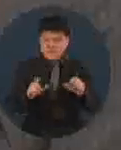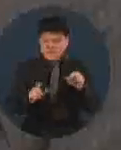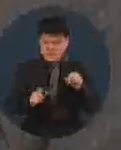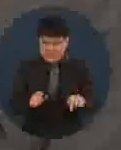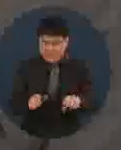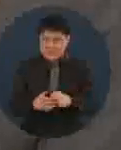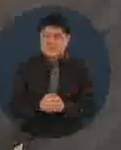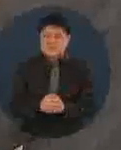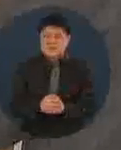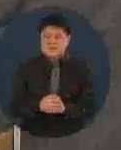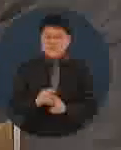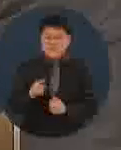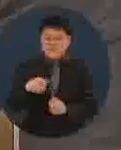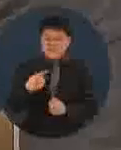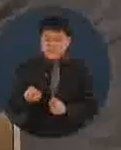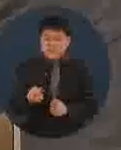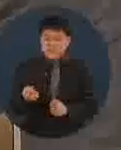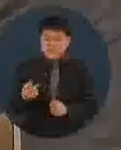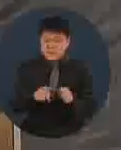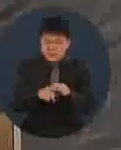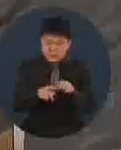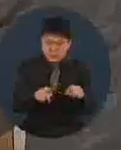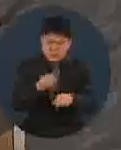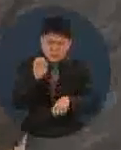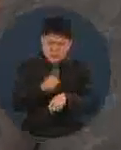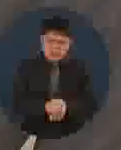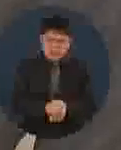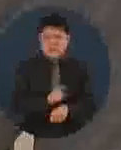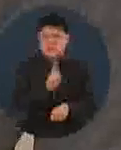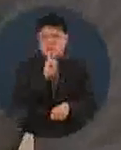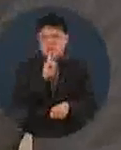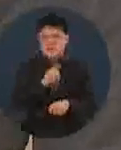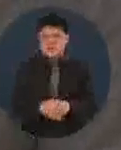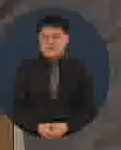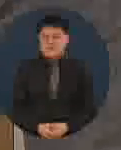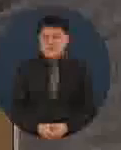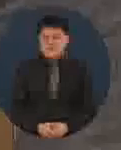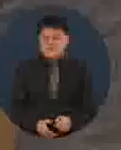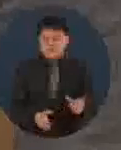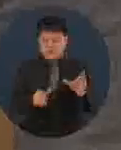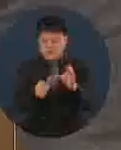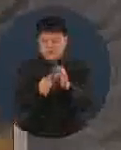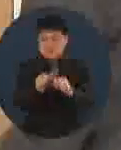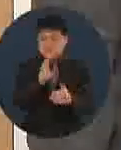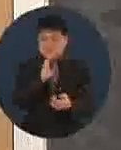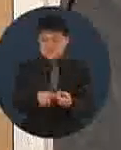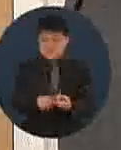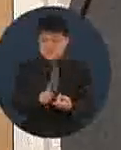하나 받고 지금 또 하나 늘어둔 수가 기분 좋았어요. 단수는 모는 건 당연할 거고